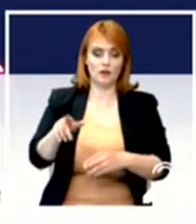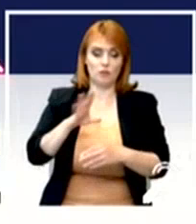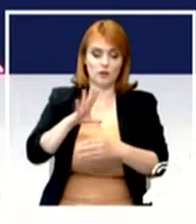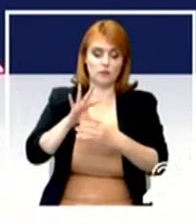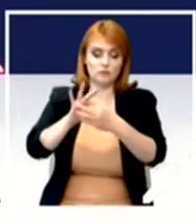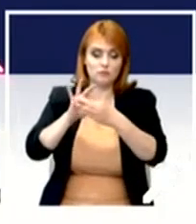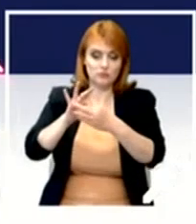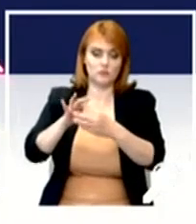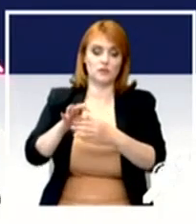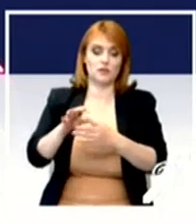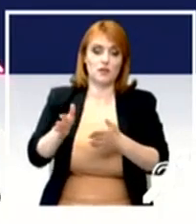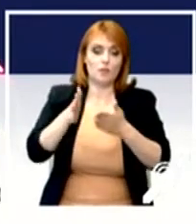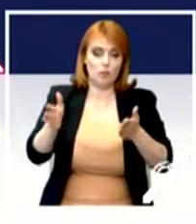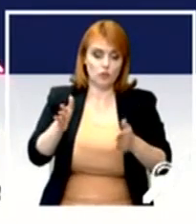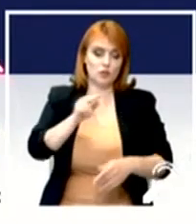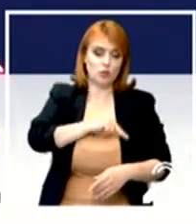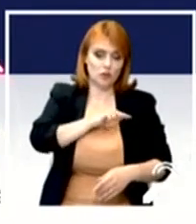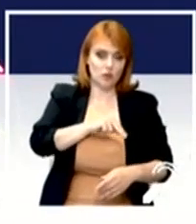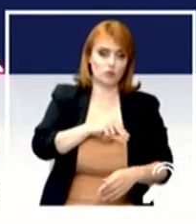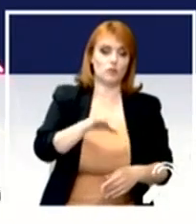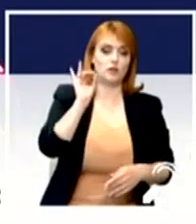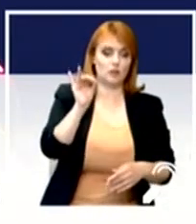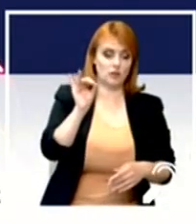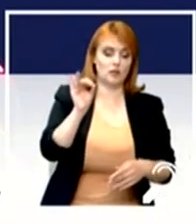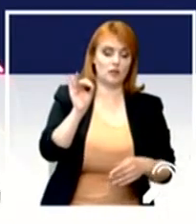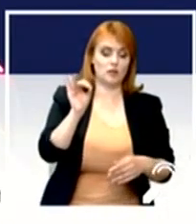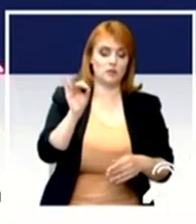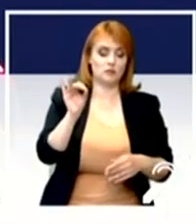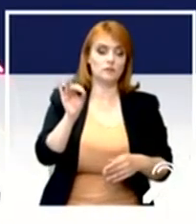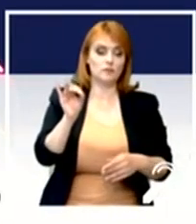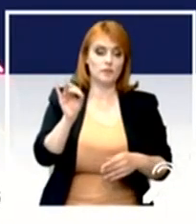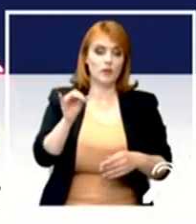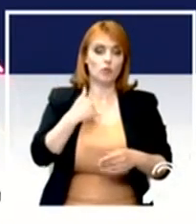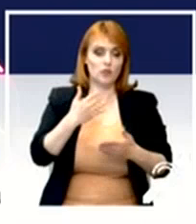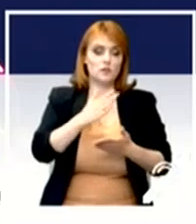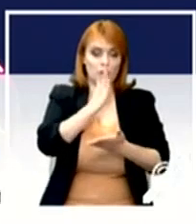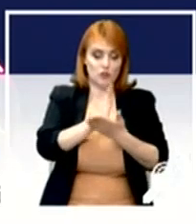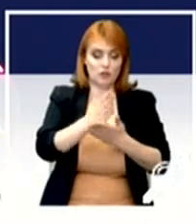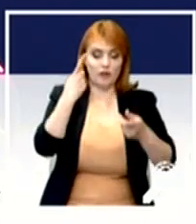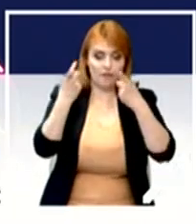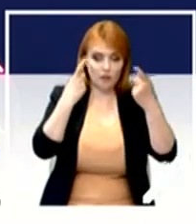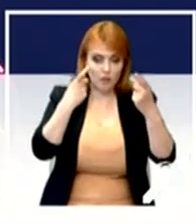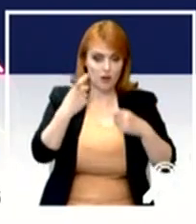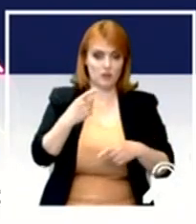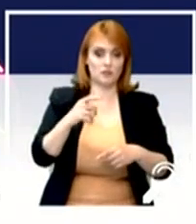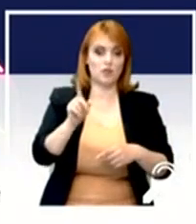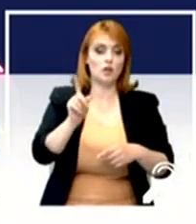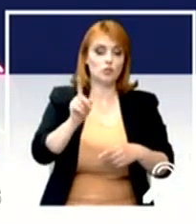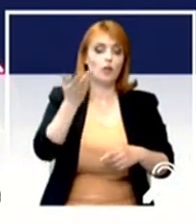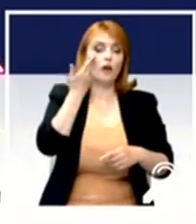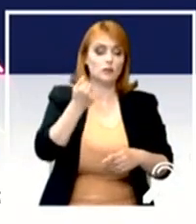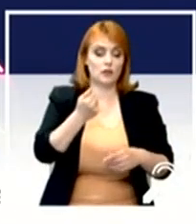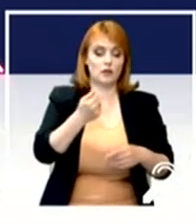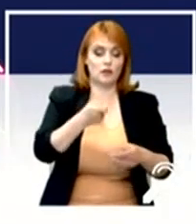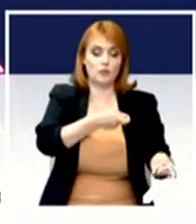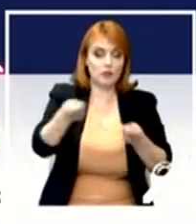Direcției Generale Asistență Medicală și Socială a Consiliului Municipal Chișinău au inclus eronat informația privind distribuirea ajutoarelor